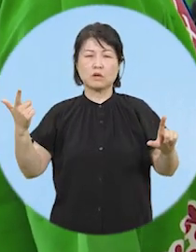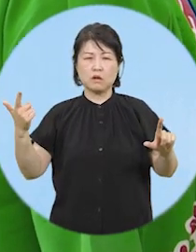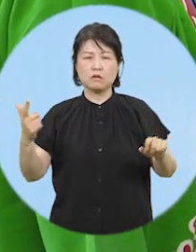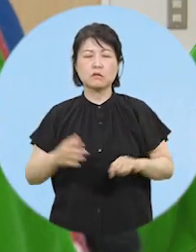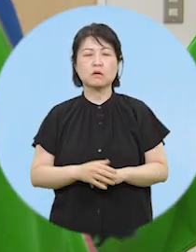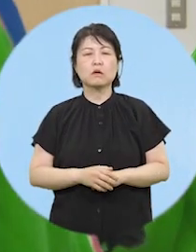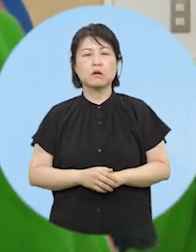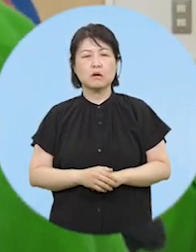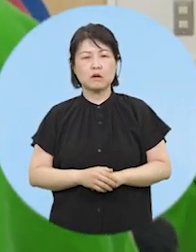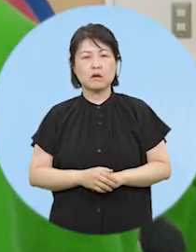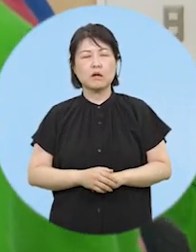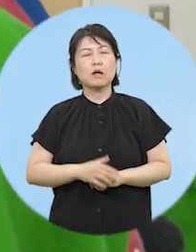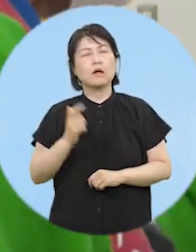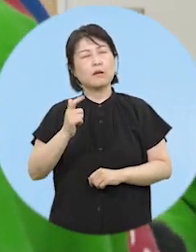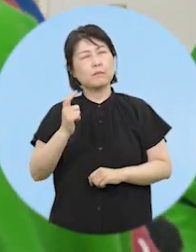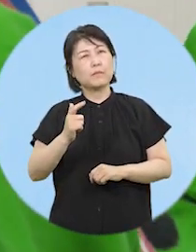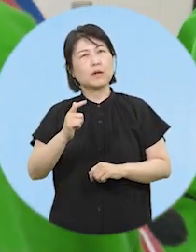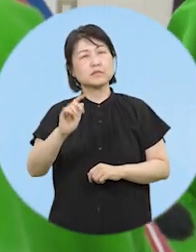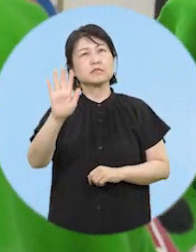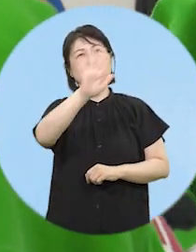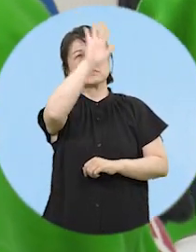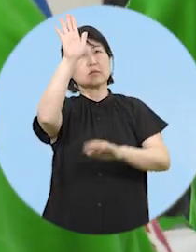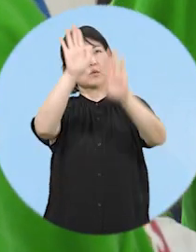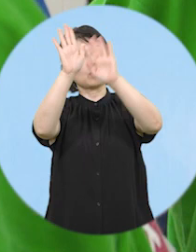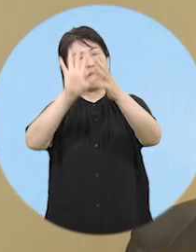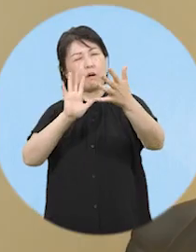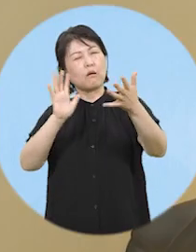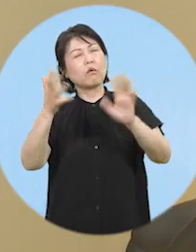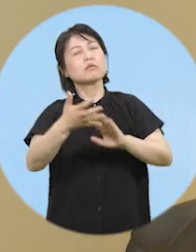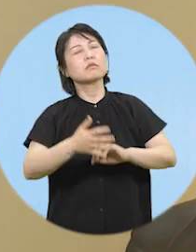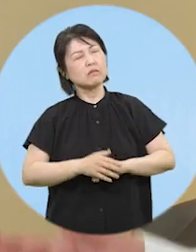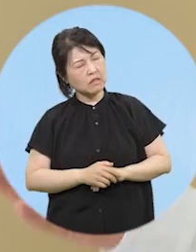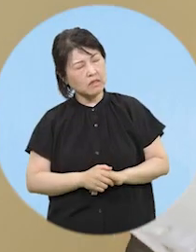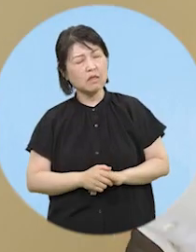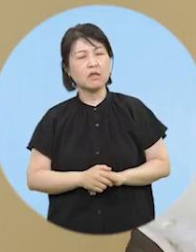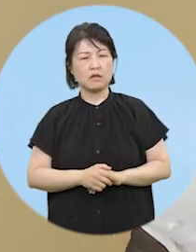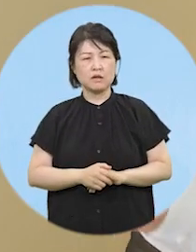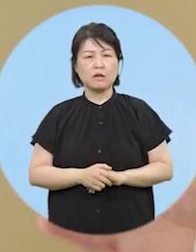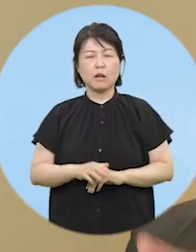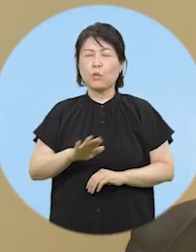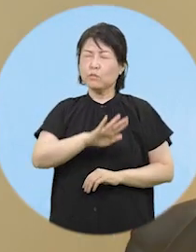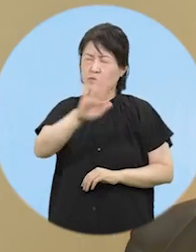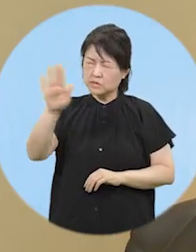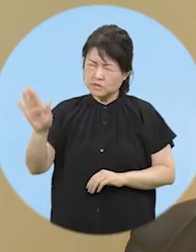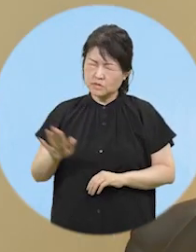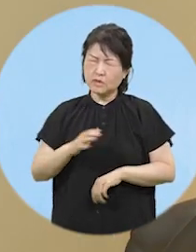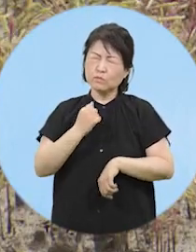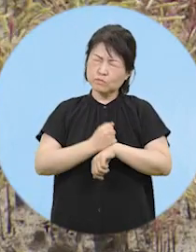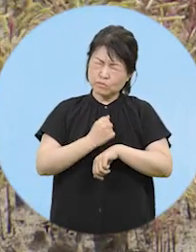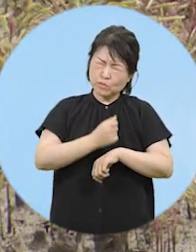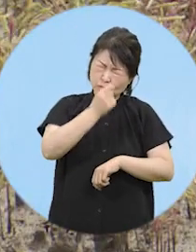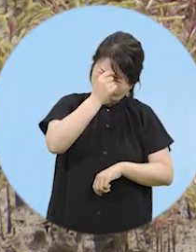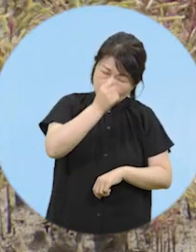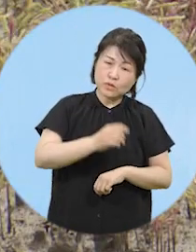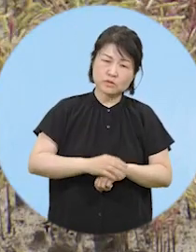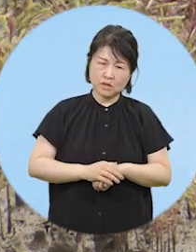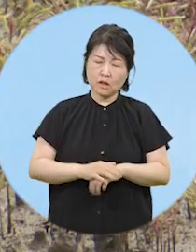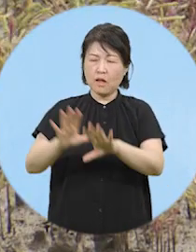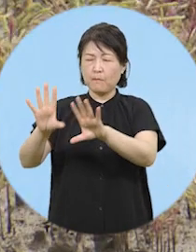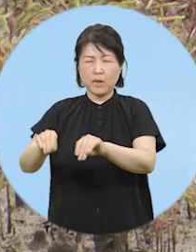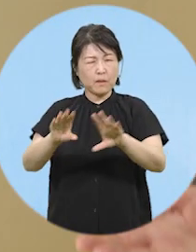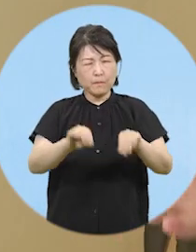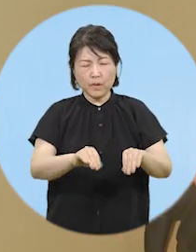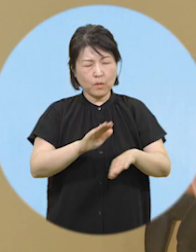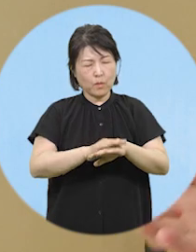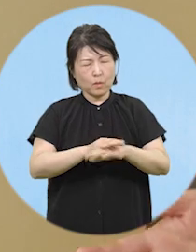ことか。明らかに気候が変わってしまってね、まあ、非常にあの皆さんも苦労していて、立ち枯れてですね、